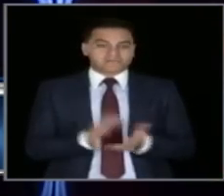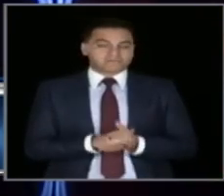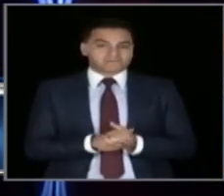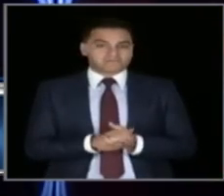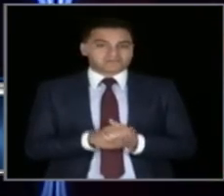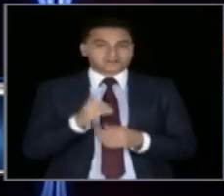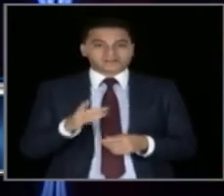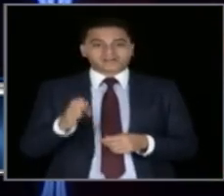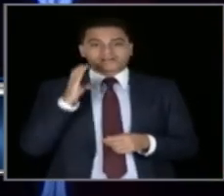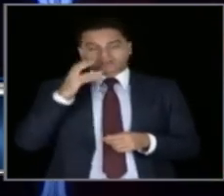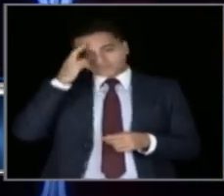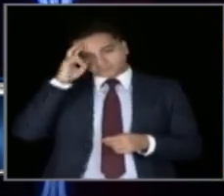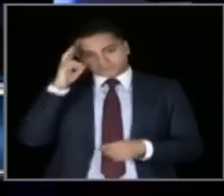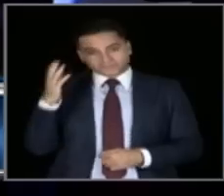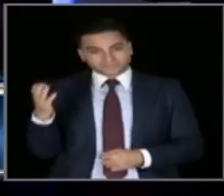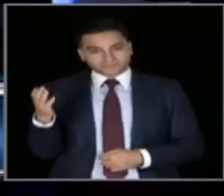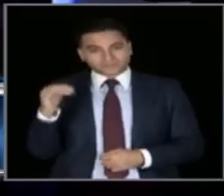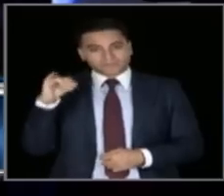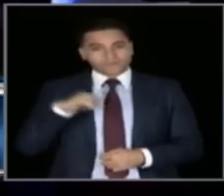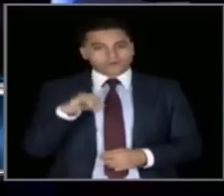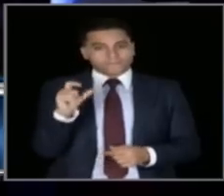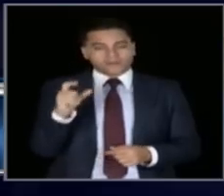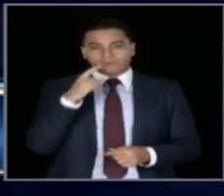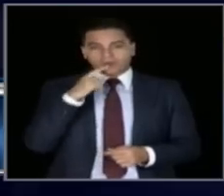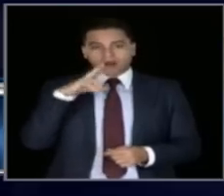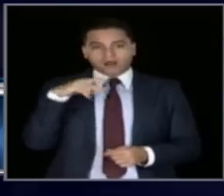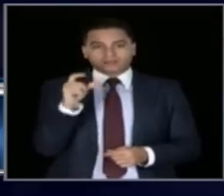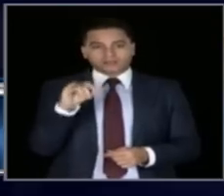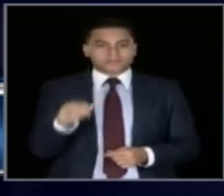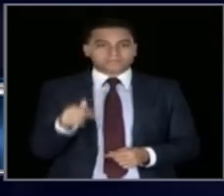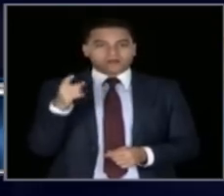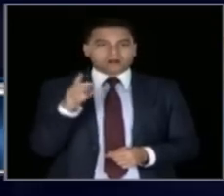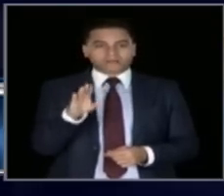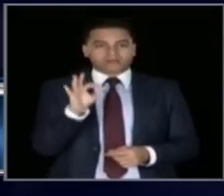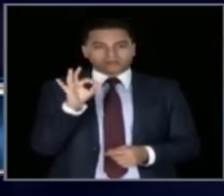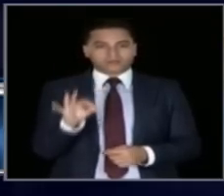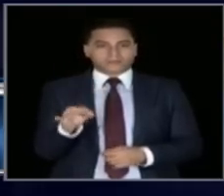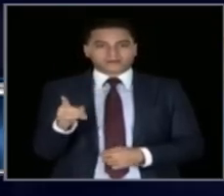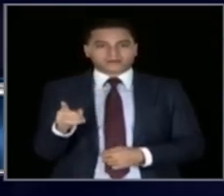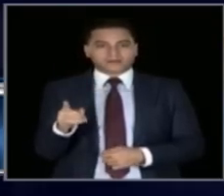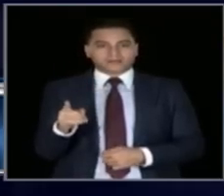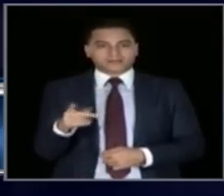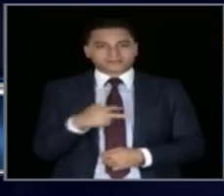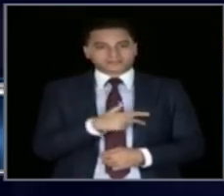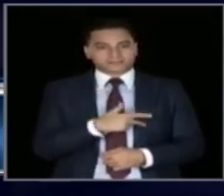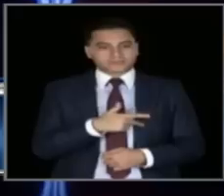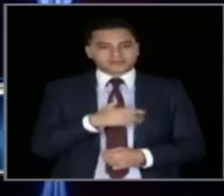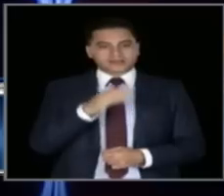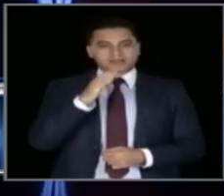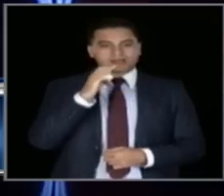مين اللي هيجاوب؟ مؤمن. دنمارك. الدنمارك طبعا. جرينلاند بتتبع